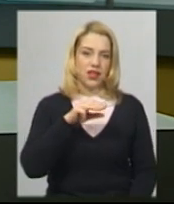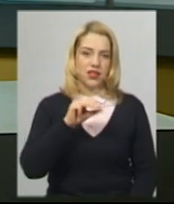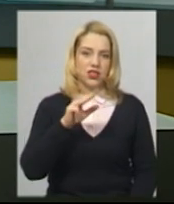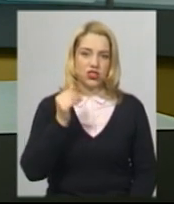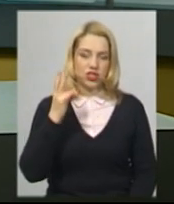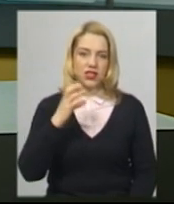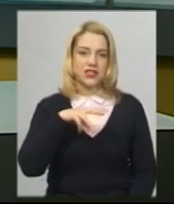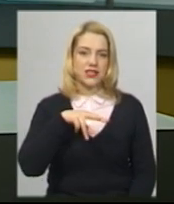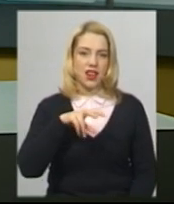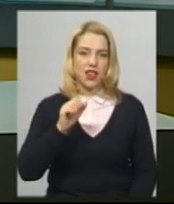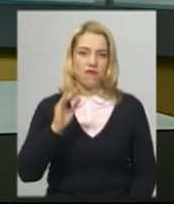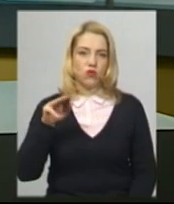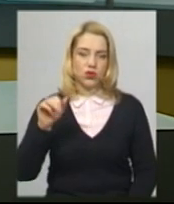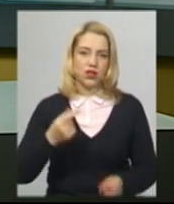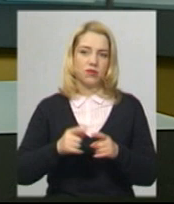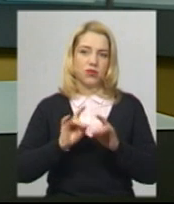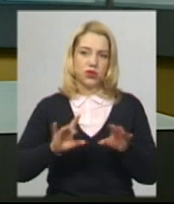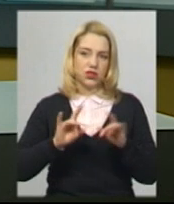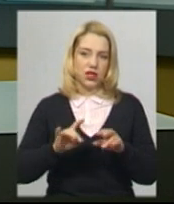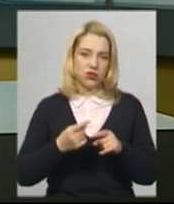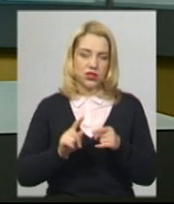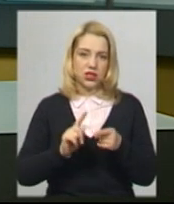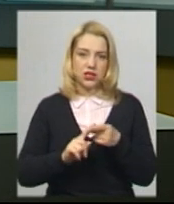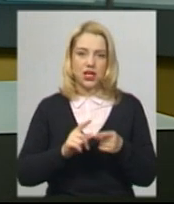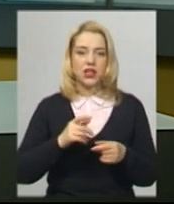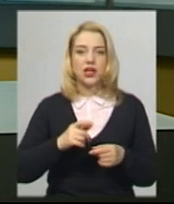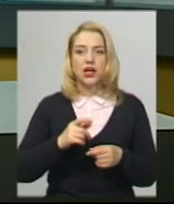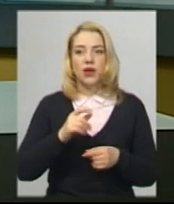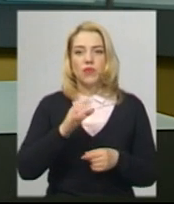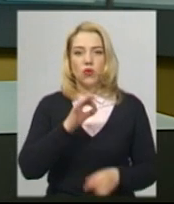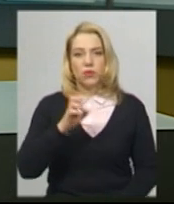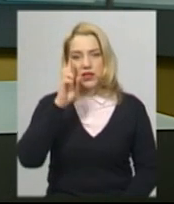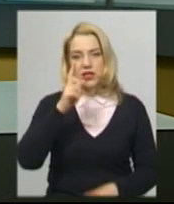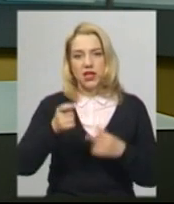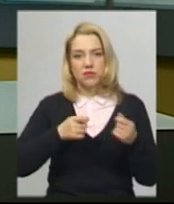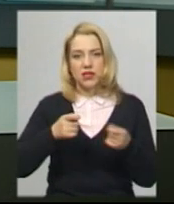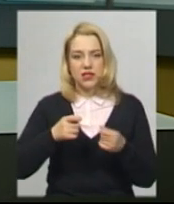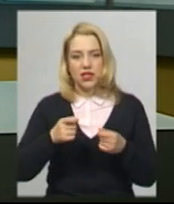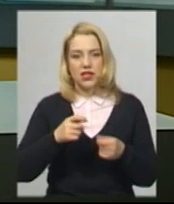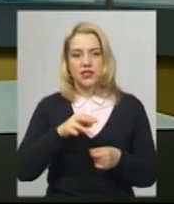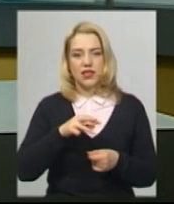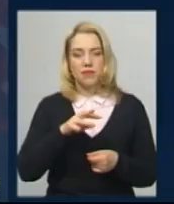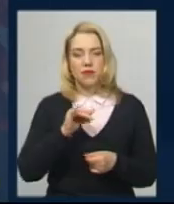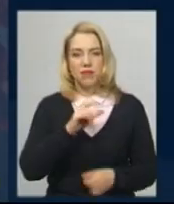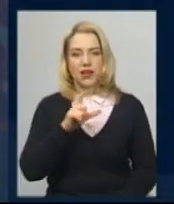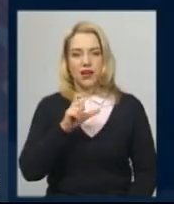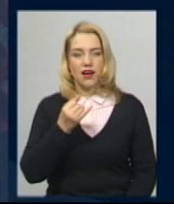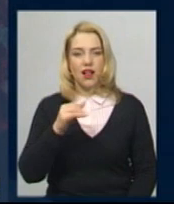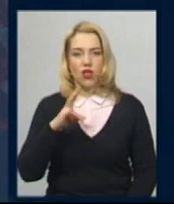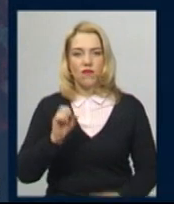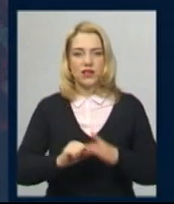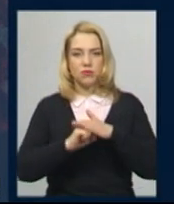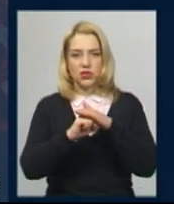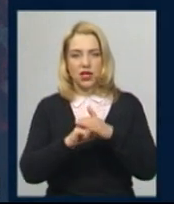начальниця управління інформаційної діяльності та комунікації з громадськістю, облдержадміністрації Інна Михайлова із посиланням на